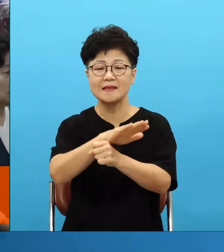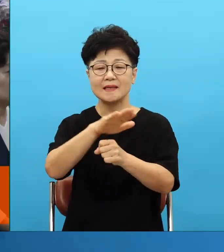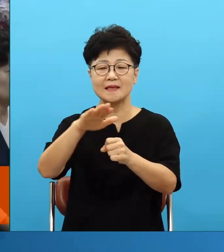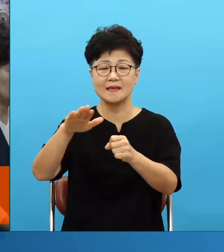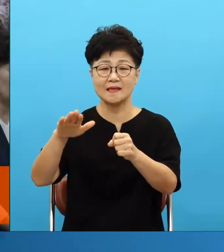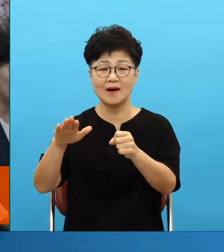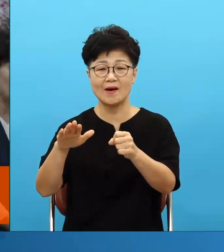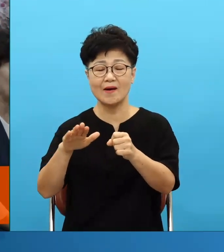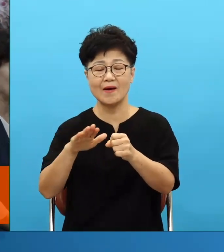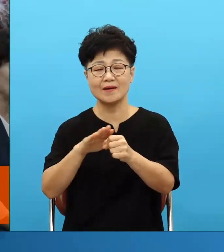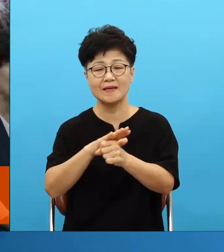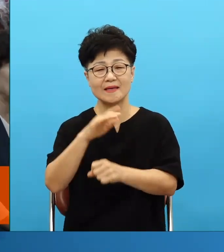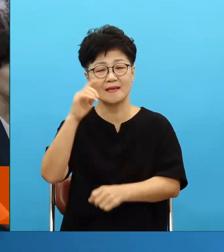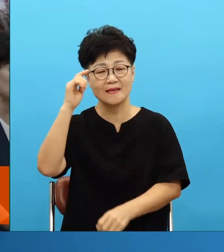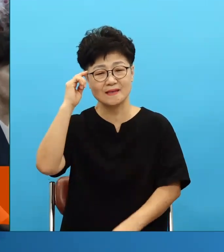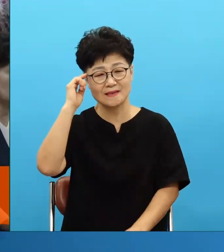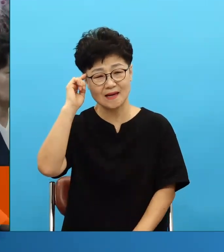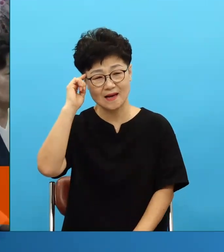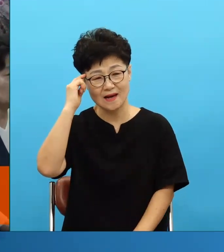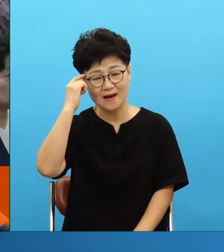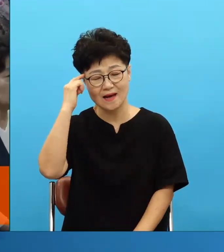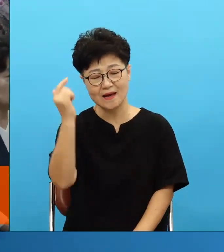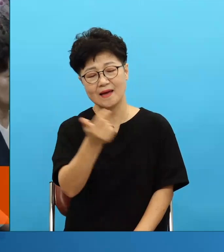적응이 여기서